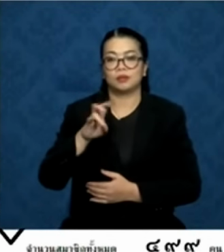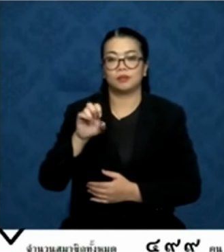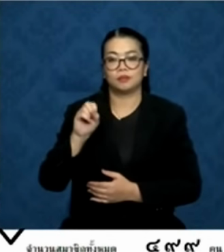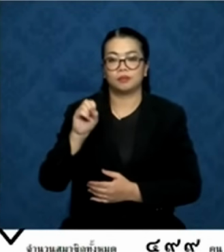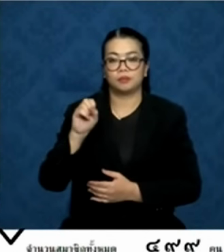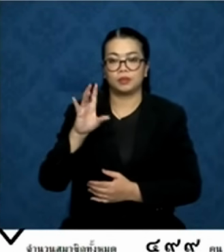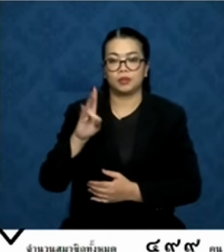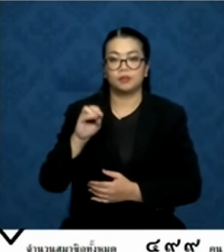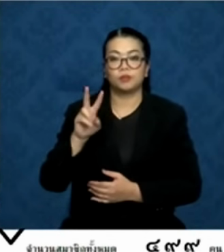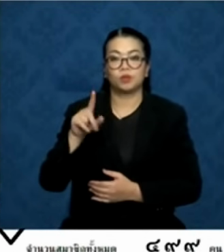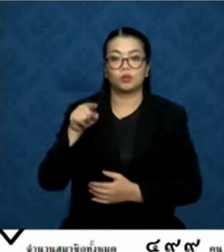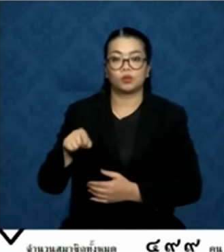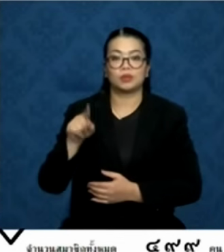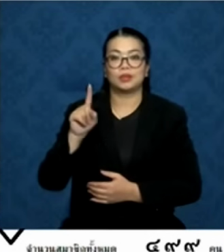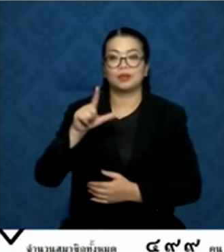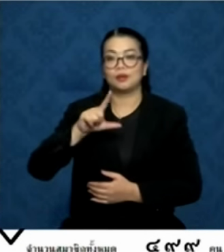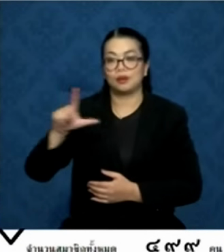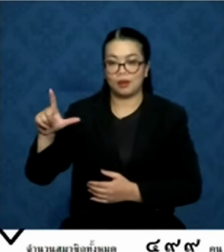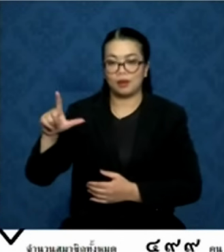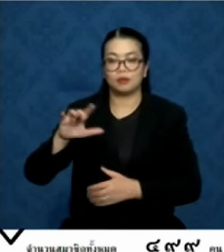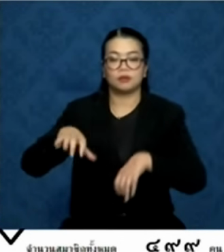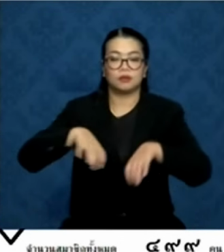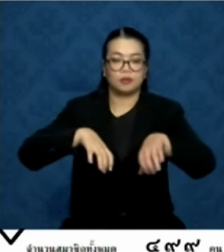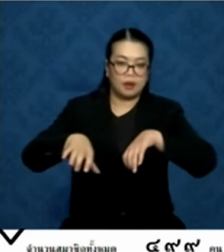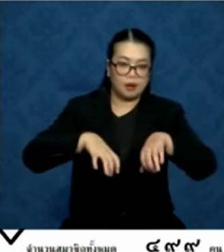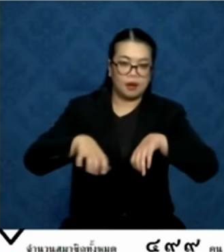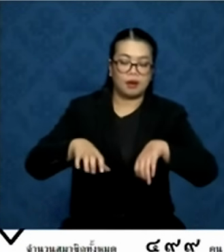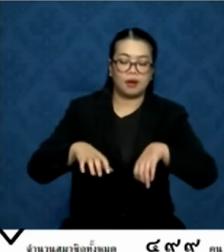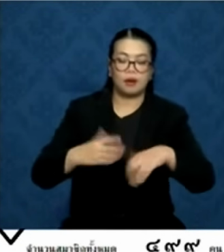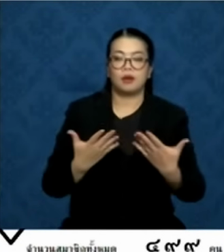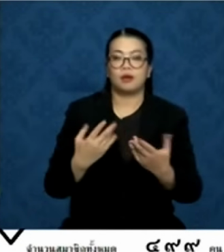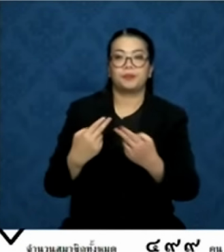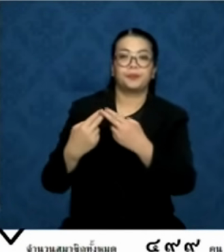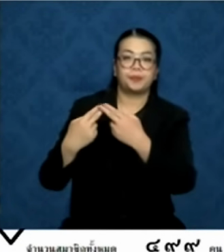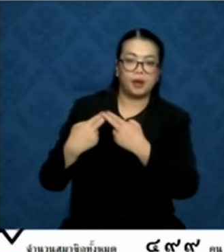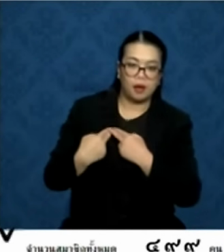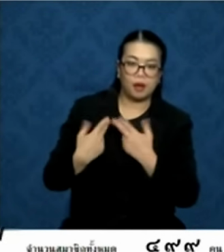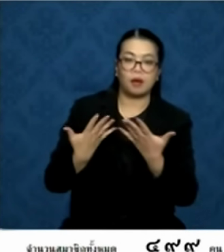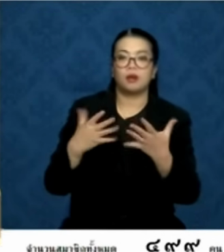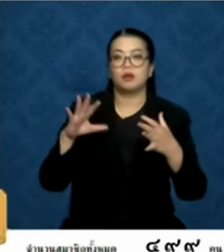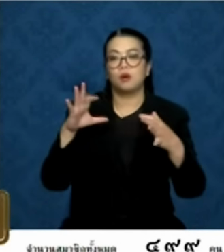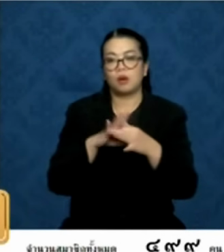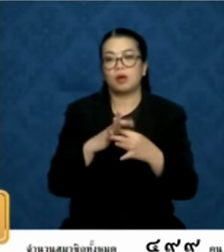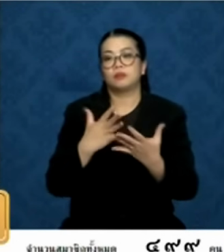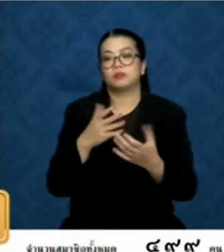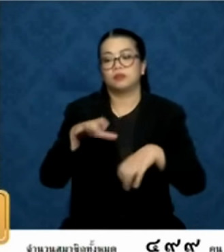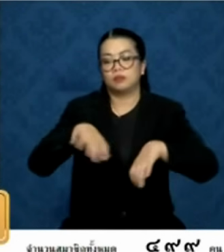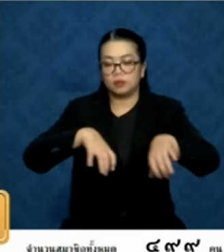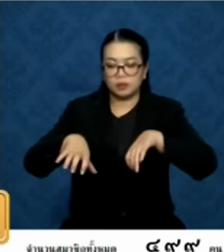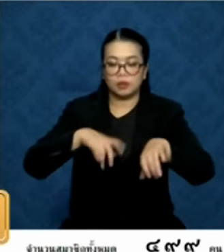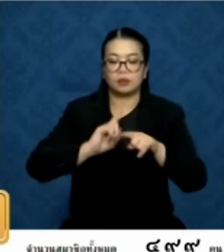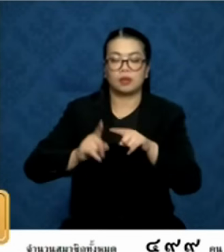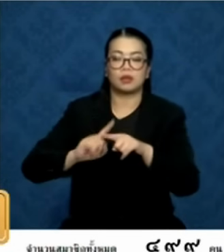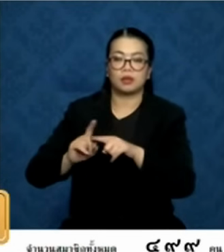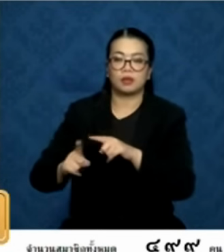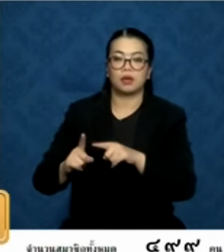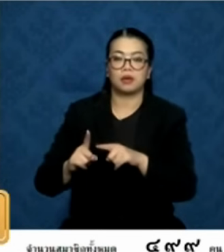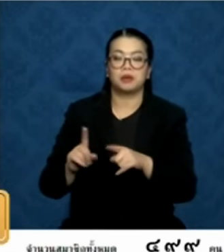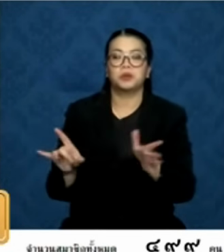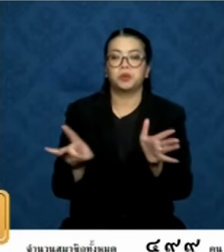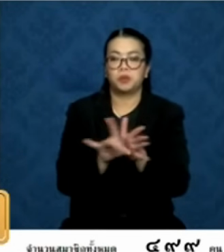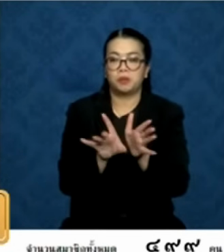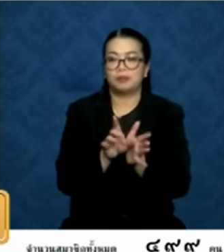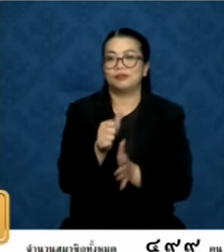24,072.1 ล้านบาทเพื่อให้การดำเนินการภารกิจด้านความมั่นคงมีประสิทธิภาพและเกิดความคุ้มค่